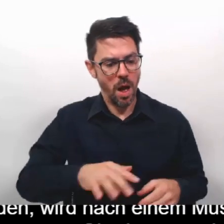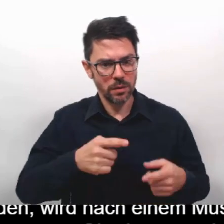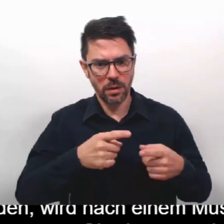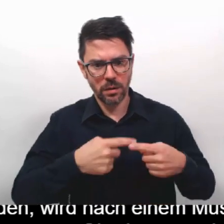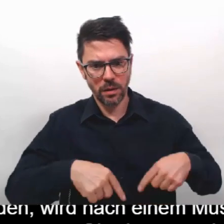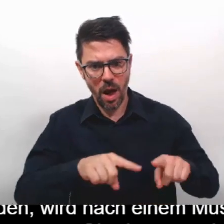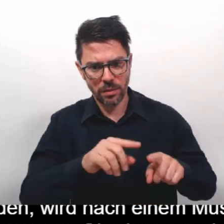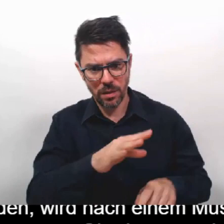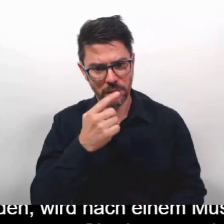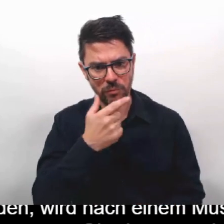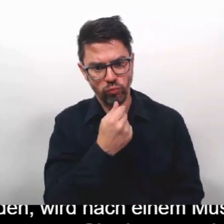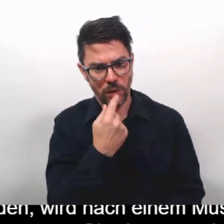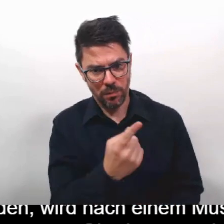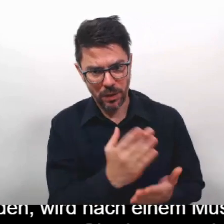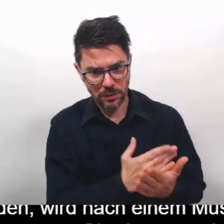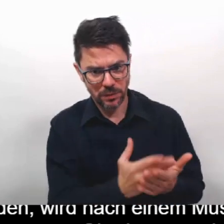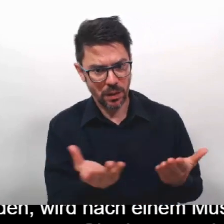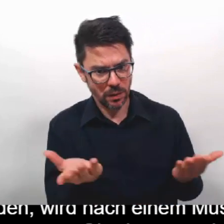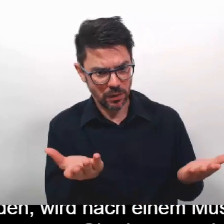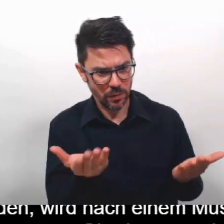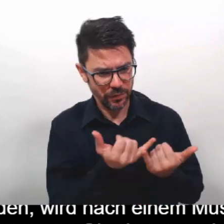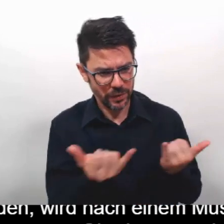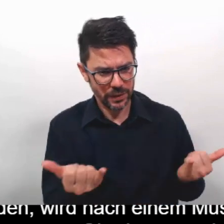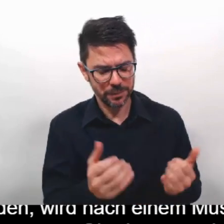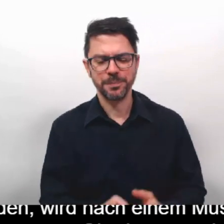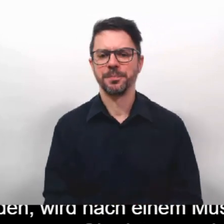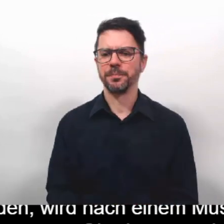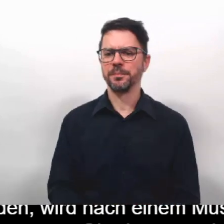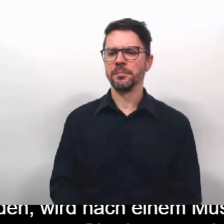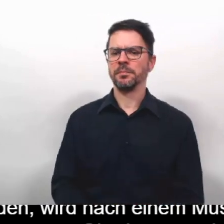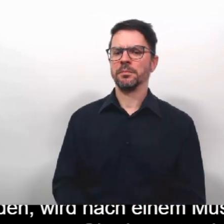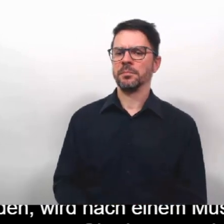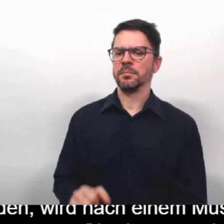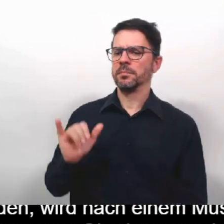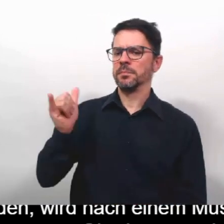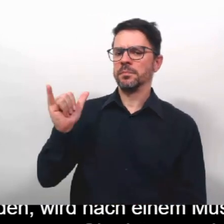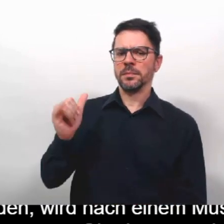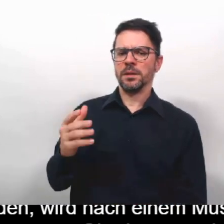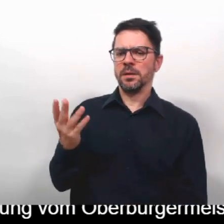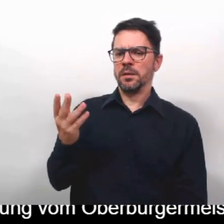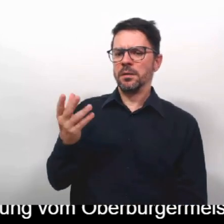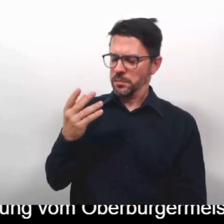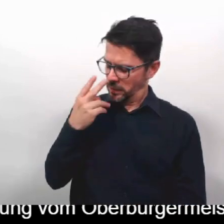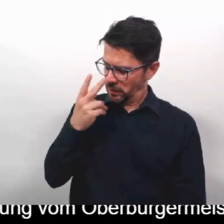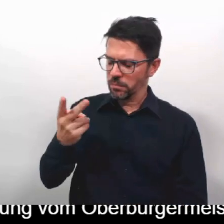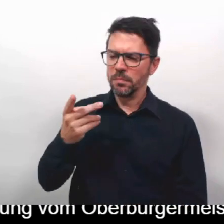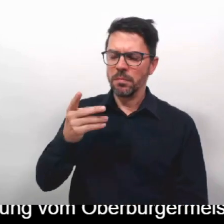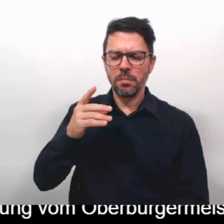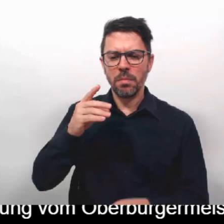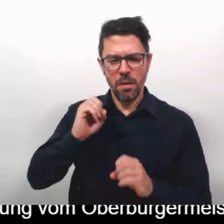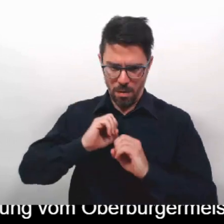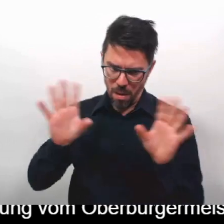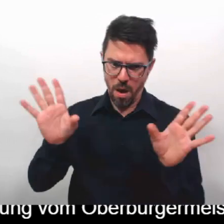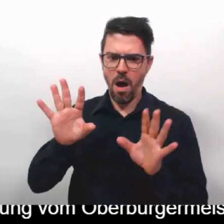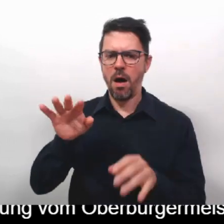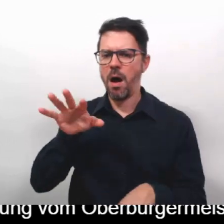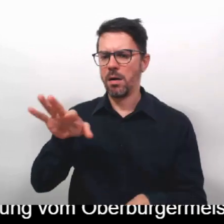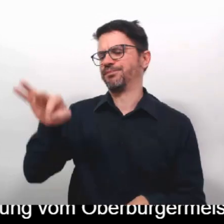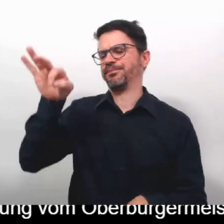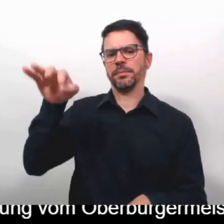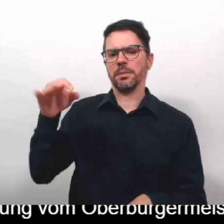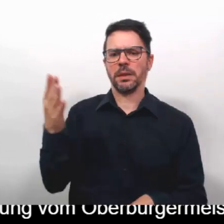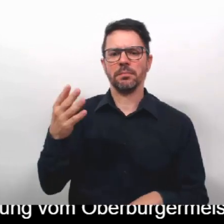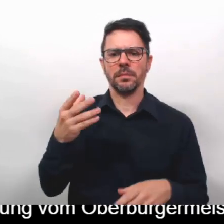Anstieg des Infektionsgeschehens weiterhin einzudämmen. Also ganz klar,